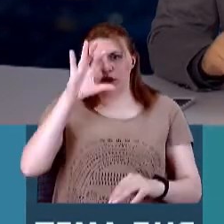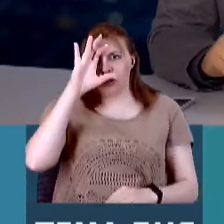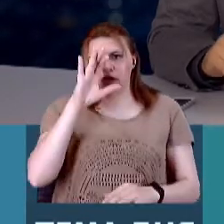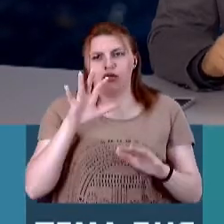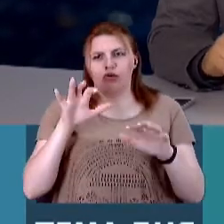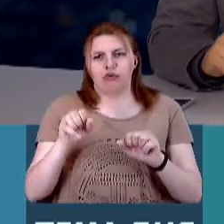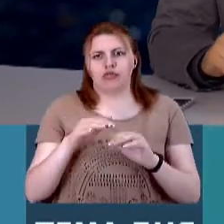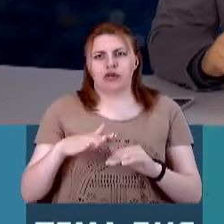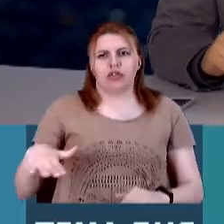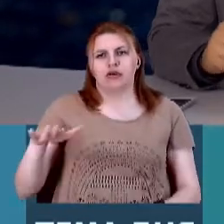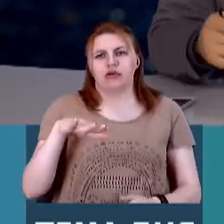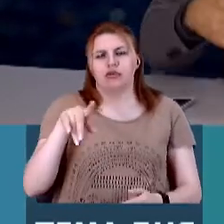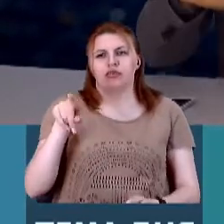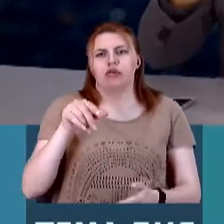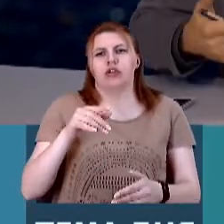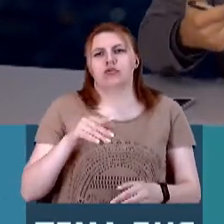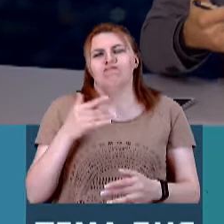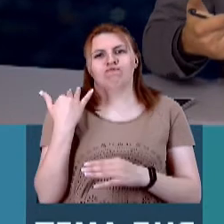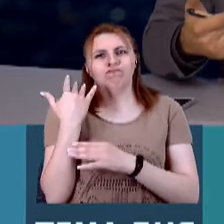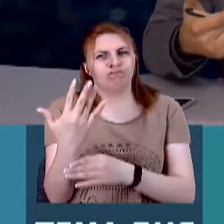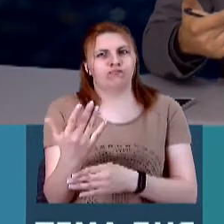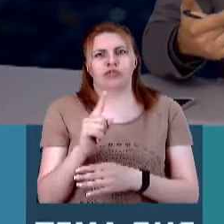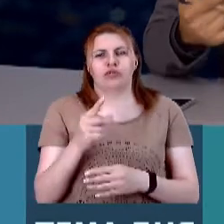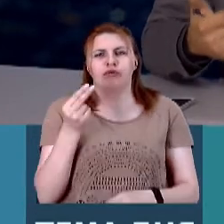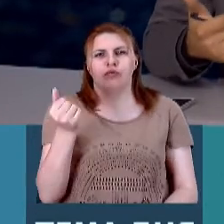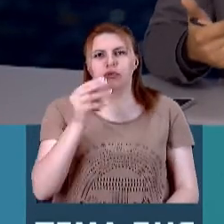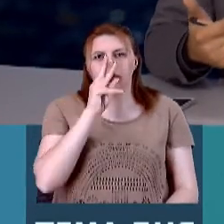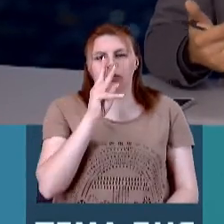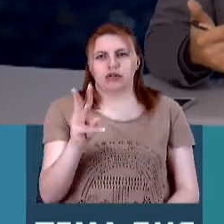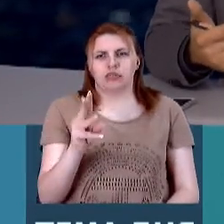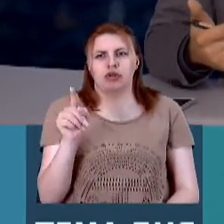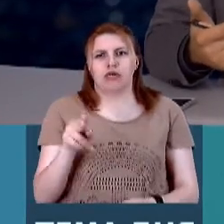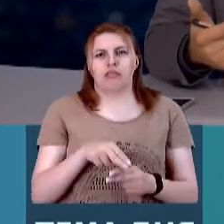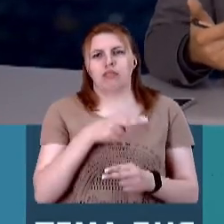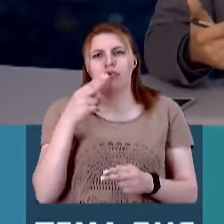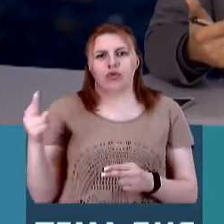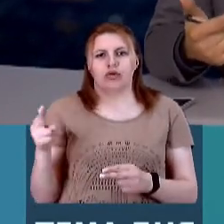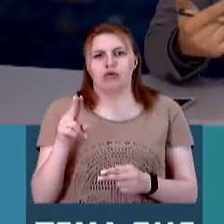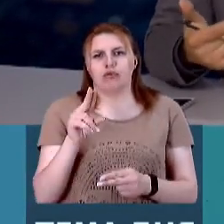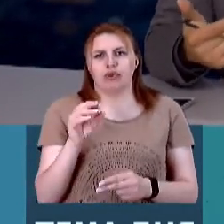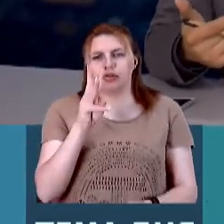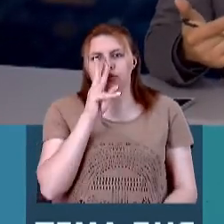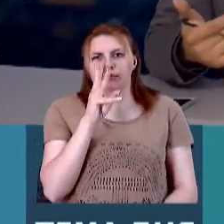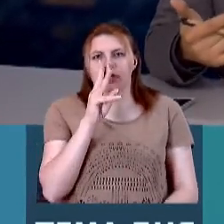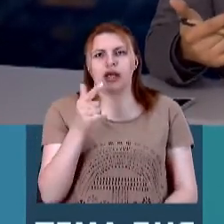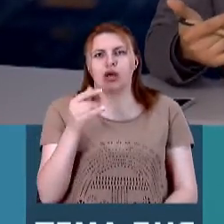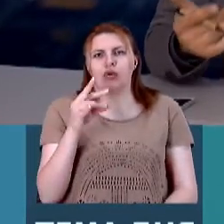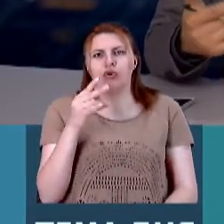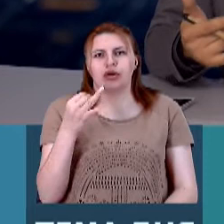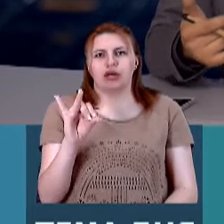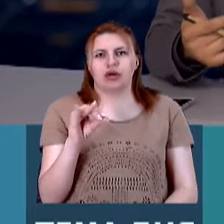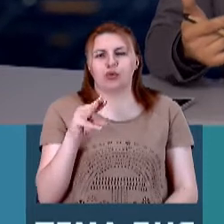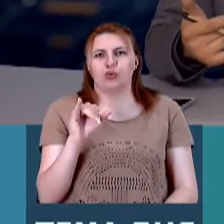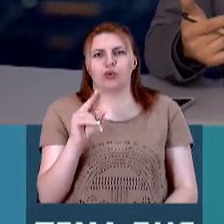територіях. Вони виступали, аби їм виплатили заробітну плату. Там існують борги по заробітній платі. І Георгій Тука,